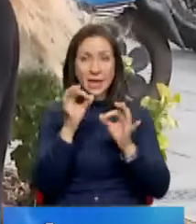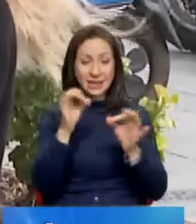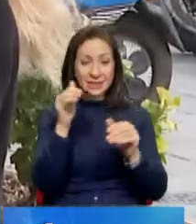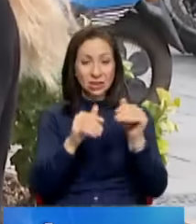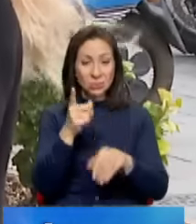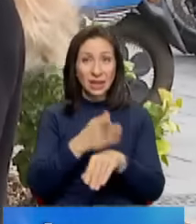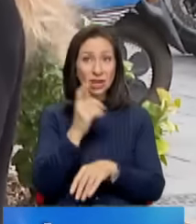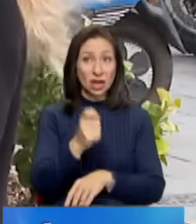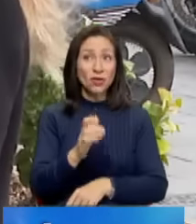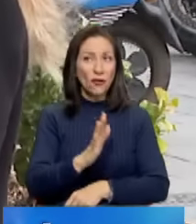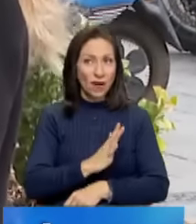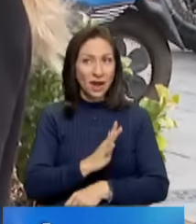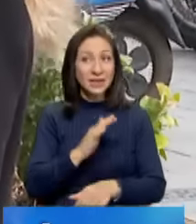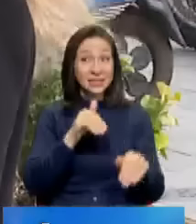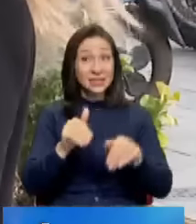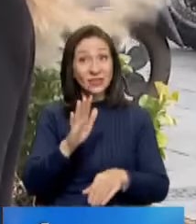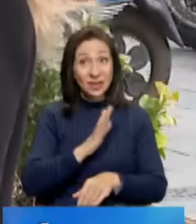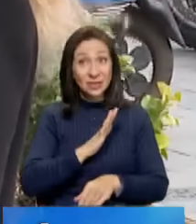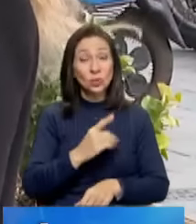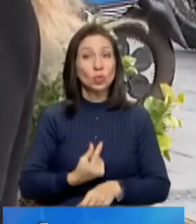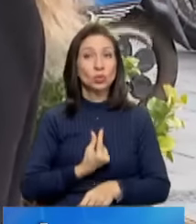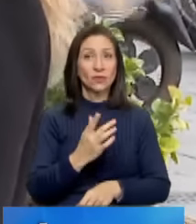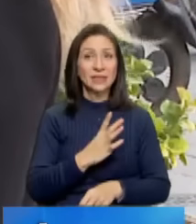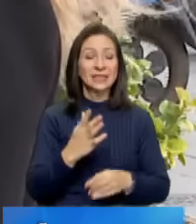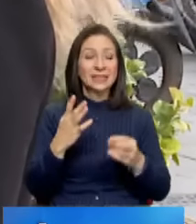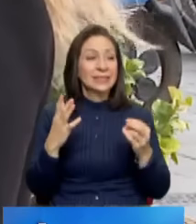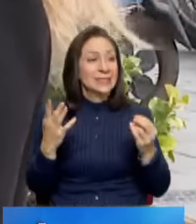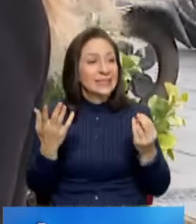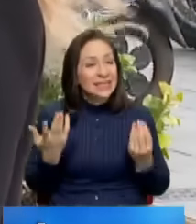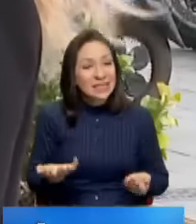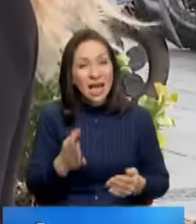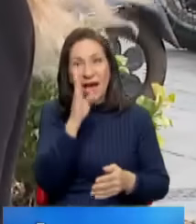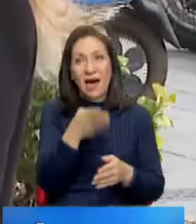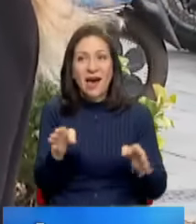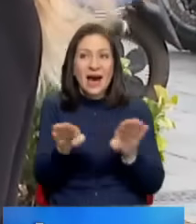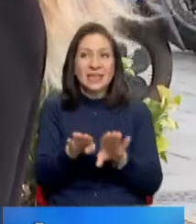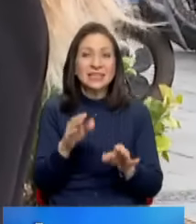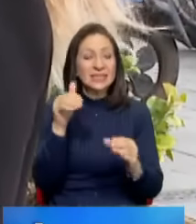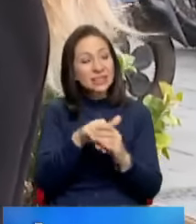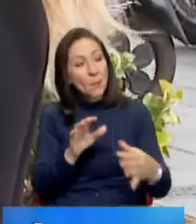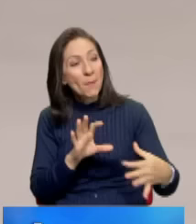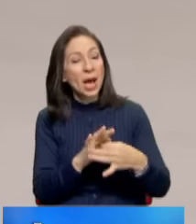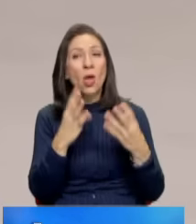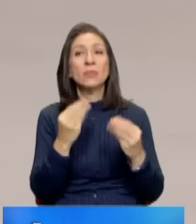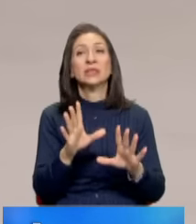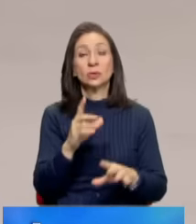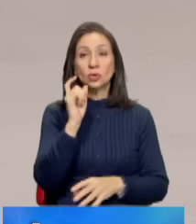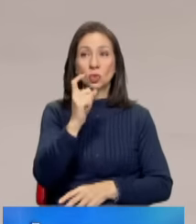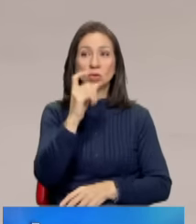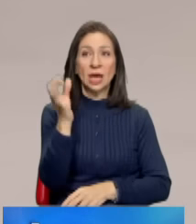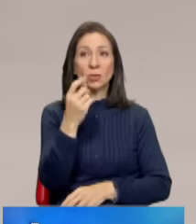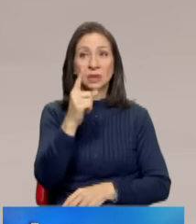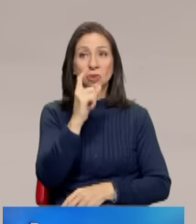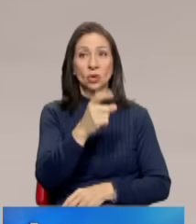gibi bir gerçek de var. Seçim varsa umut vardır ama keşke adaletsizlikler seçime bağlı olmasaydı. 9